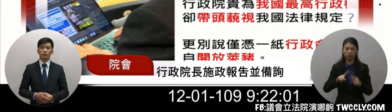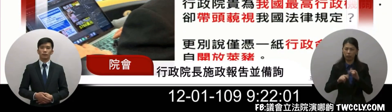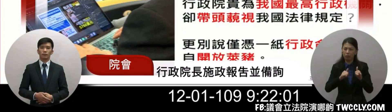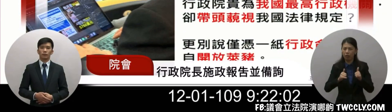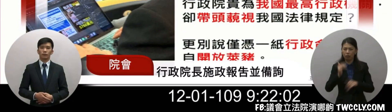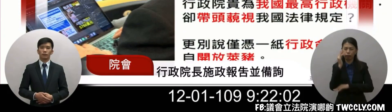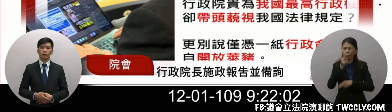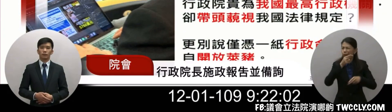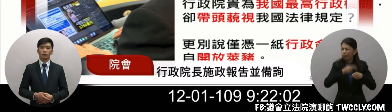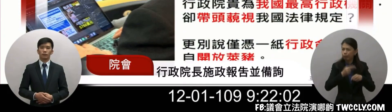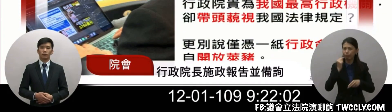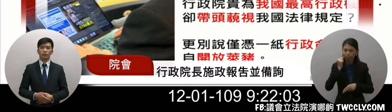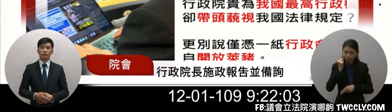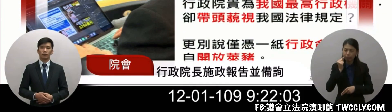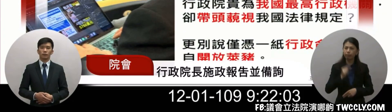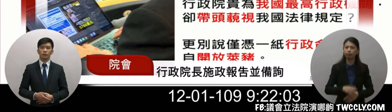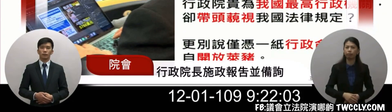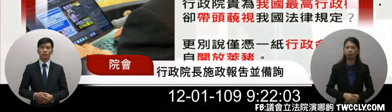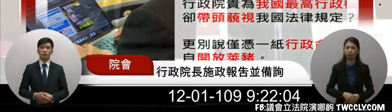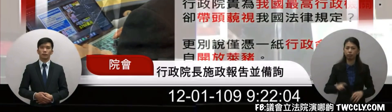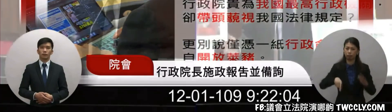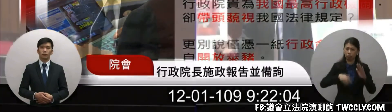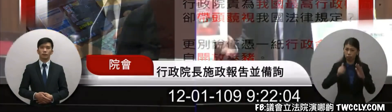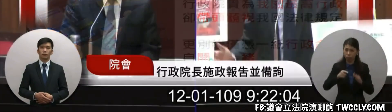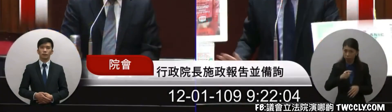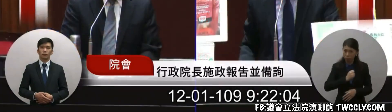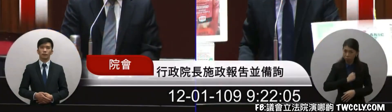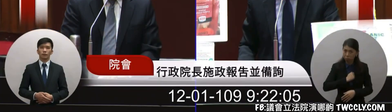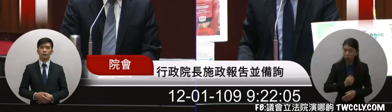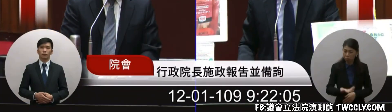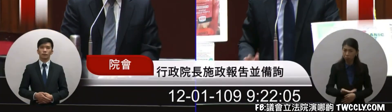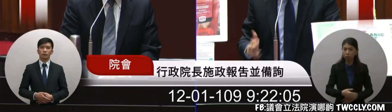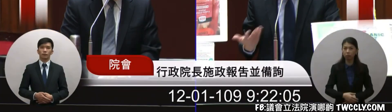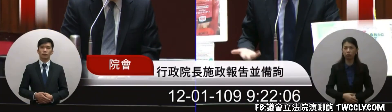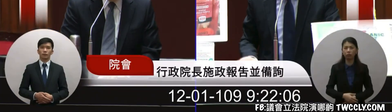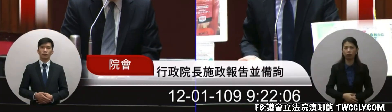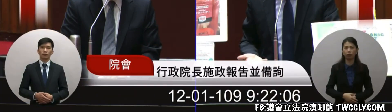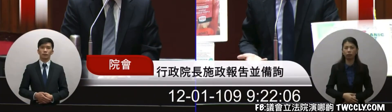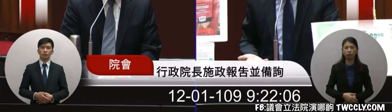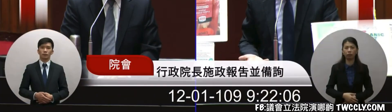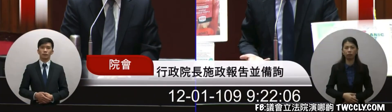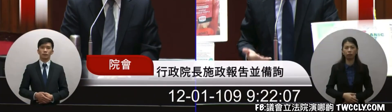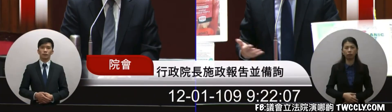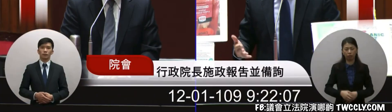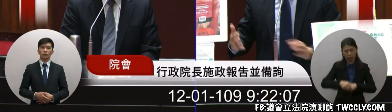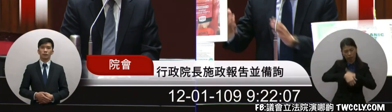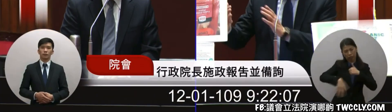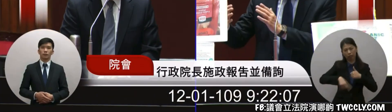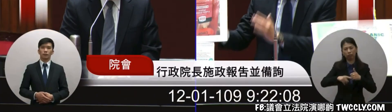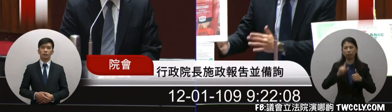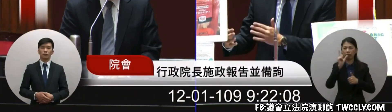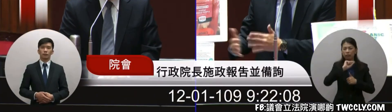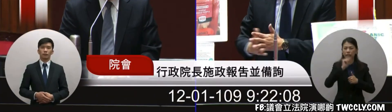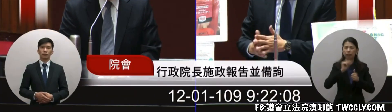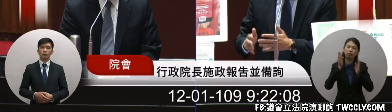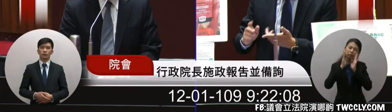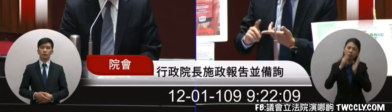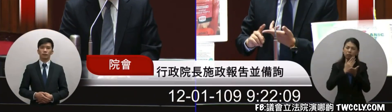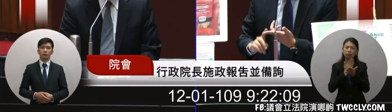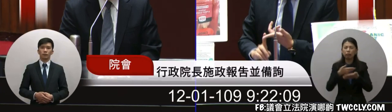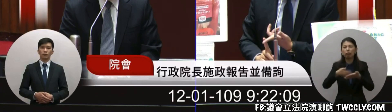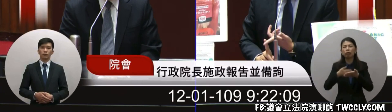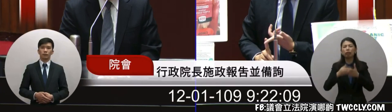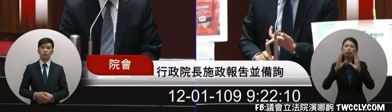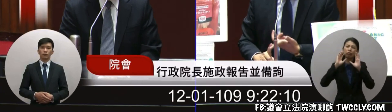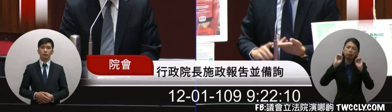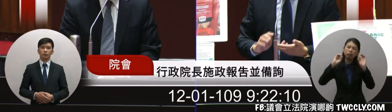是我也不知道院长你自己知不知道有这些事情啊，他们在弄。好，哦，那你当然他们本来就是为的是